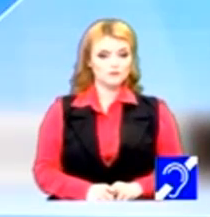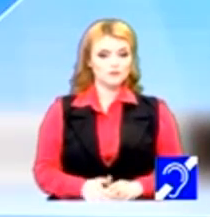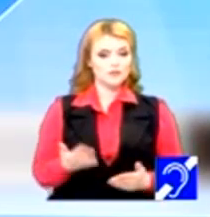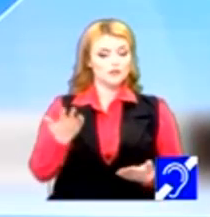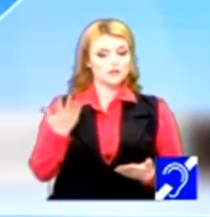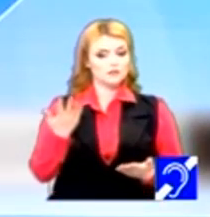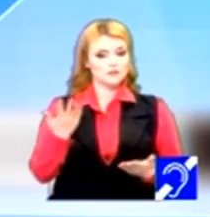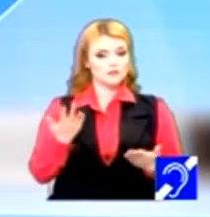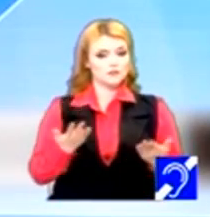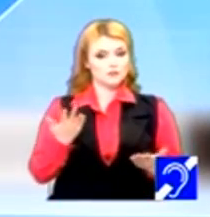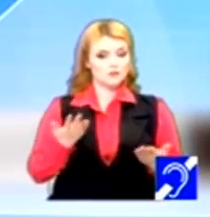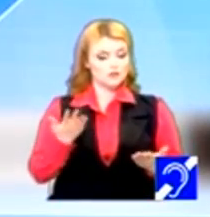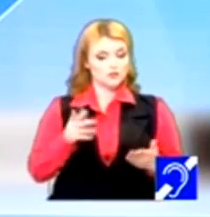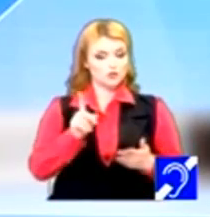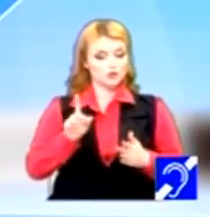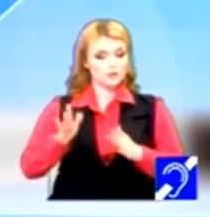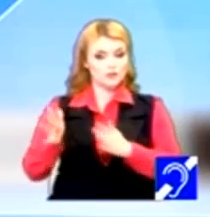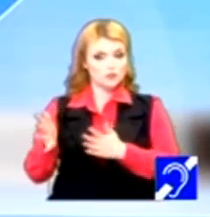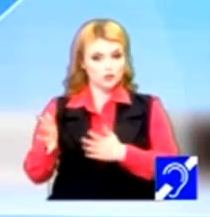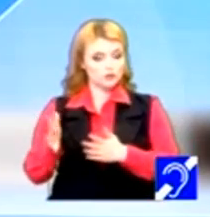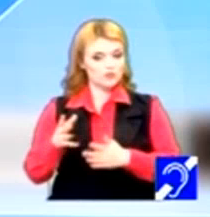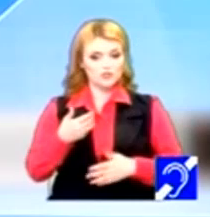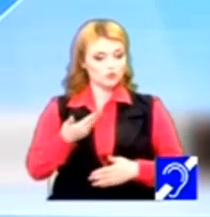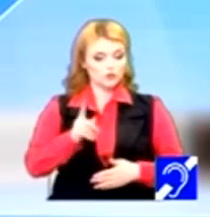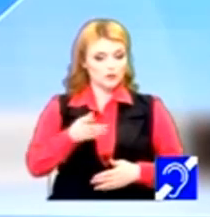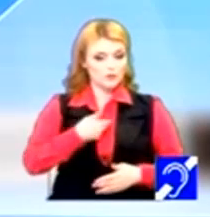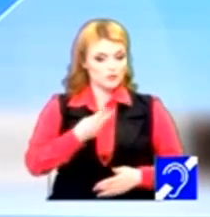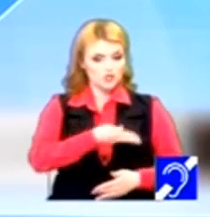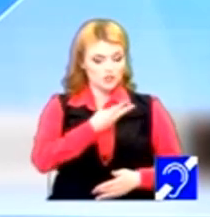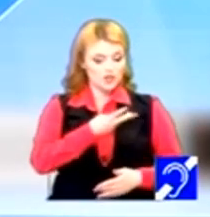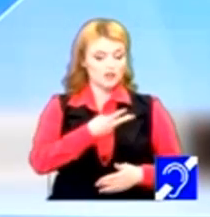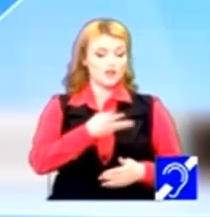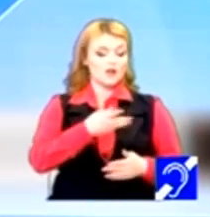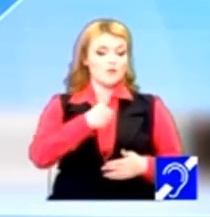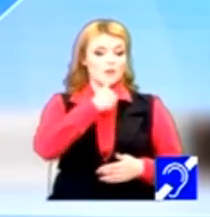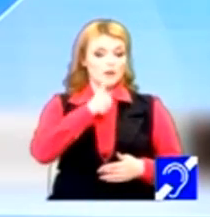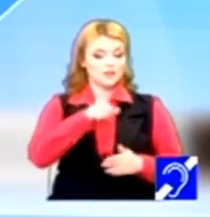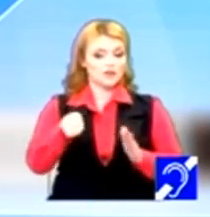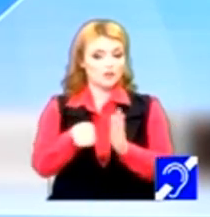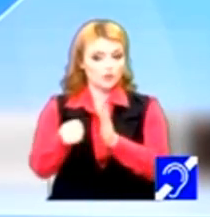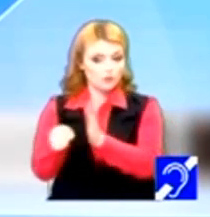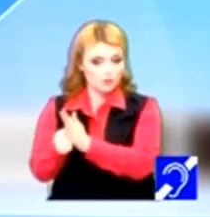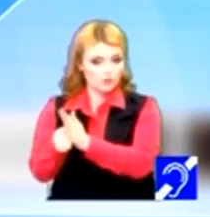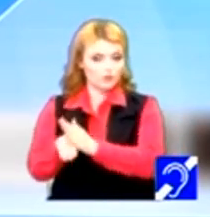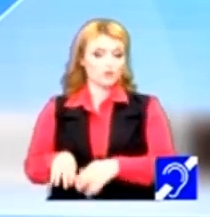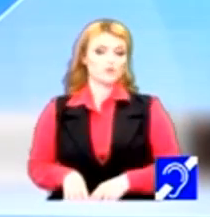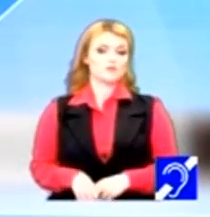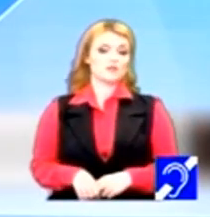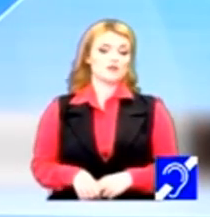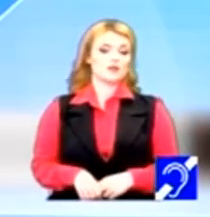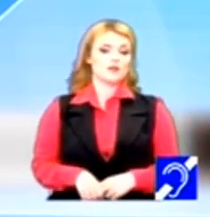dezvoltările nedorite, precum repetarea schemelor de corupție, schemelor ilicite din